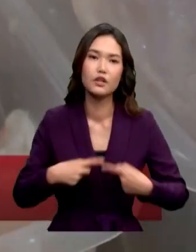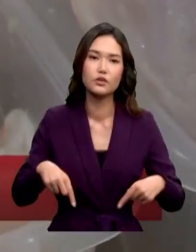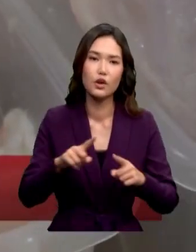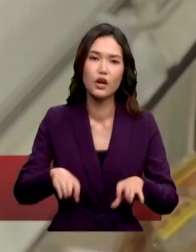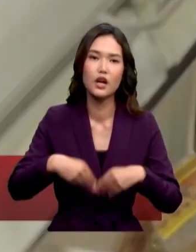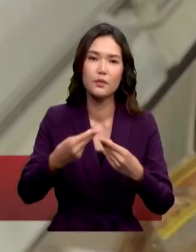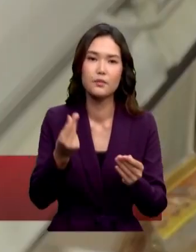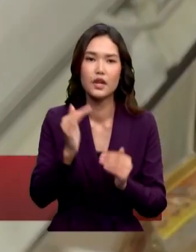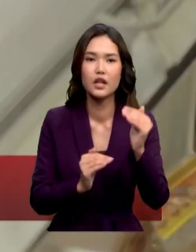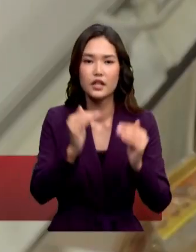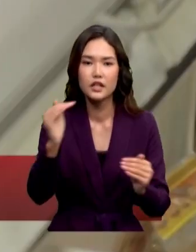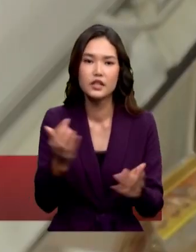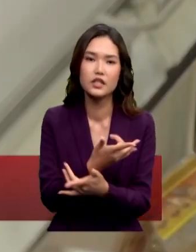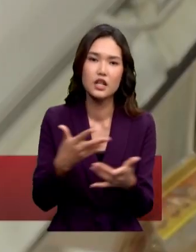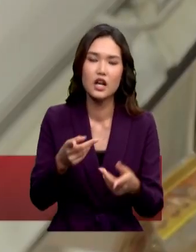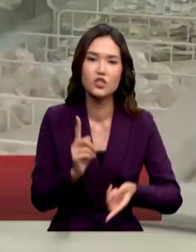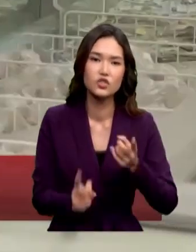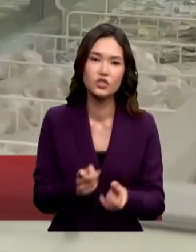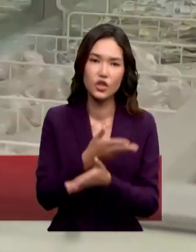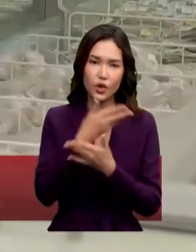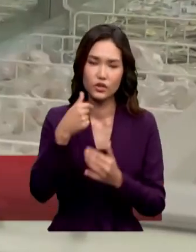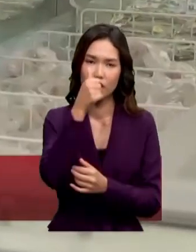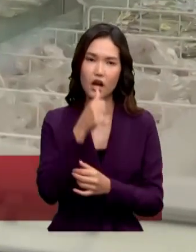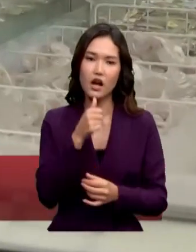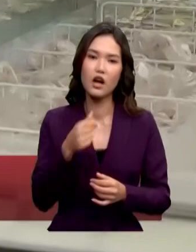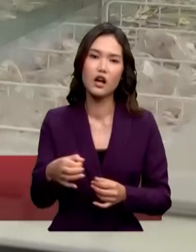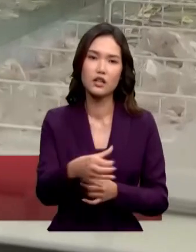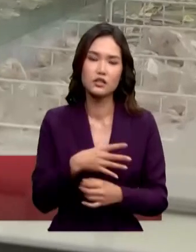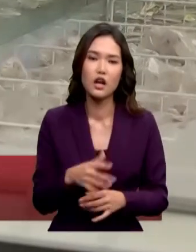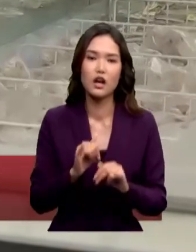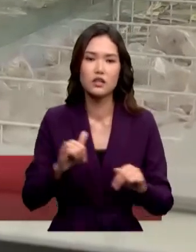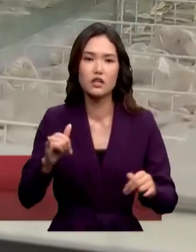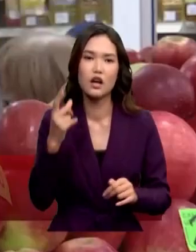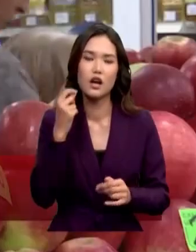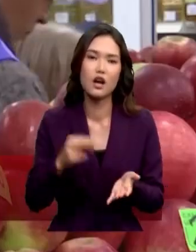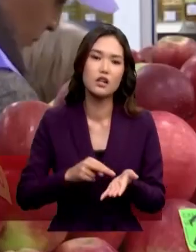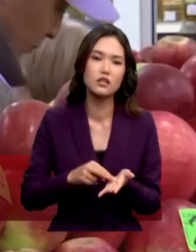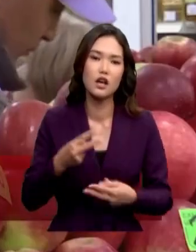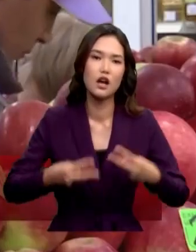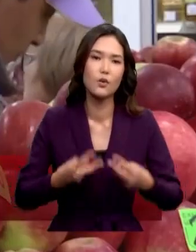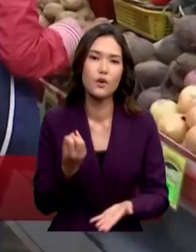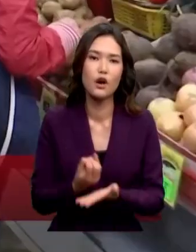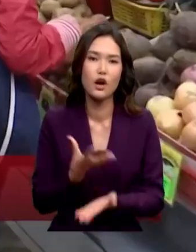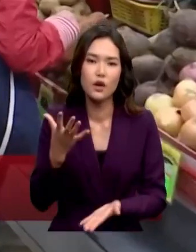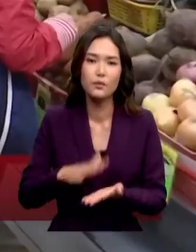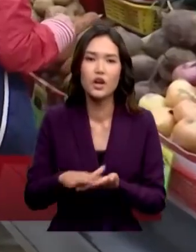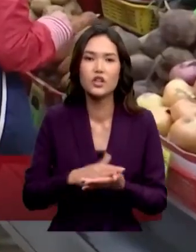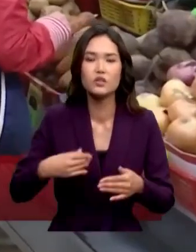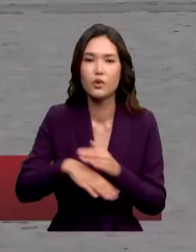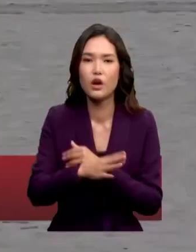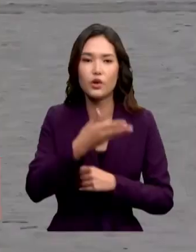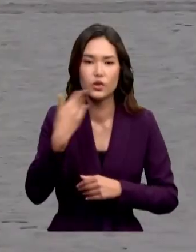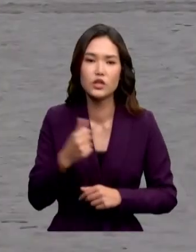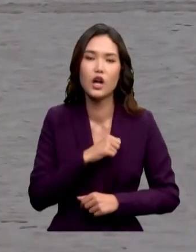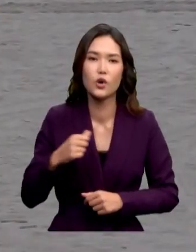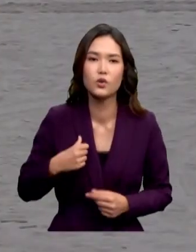беретін статистикасы шындыққа жанаспайды. Себебі белгілі бір аймақты ғана қамтып шығарылатын деректер, дейді. Демек қымбатшылық ешқайда қашпайды. Қазірдің